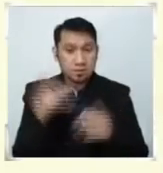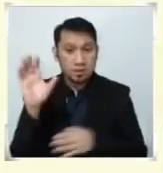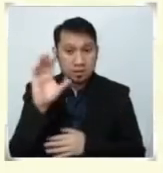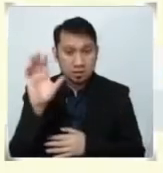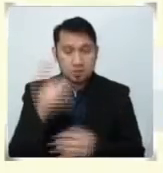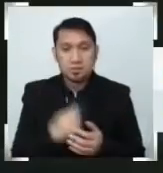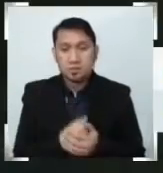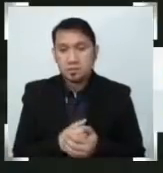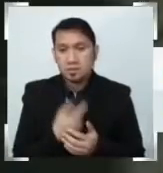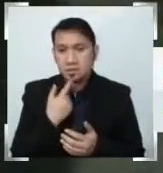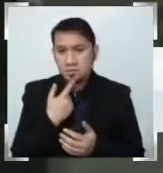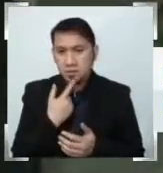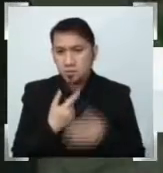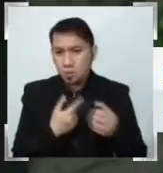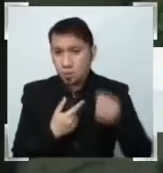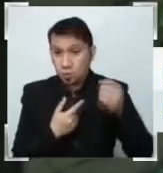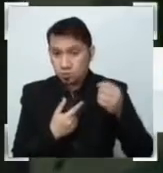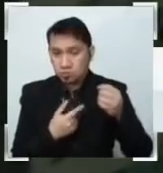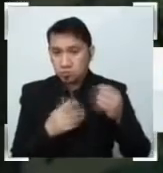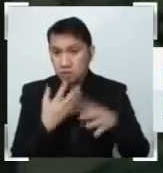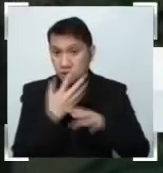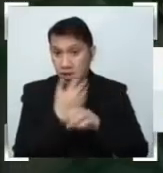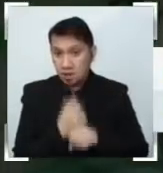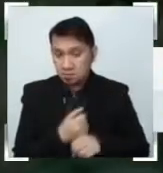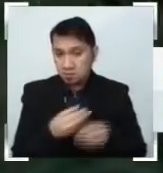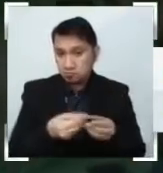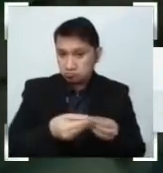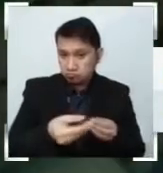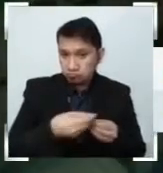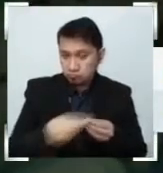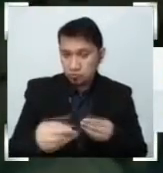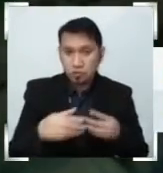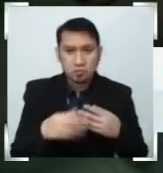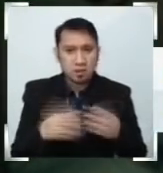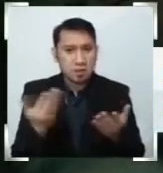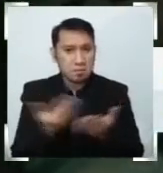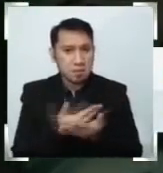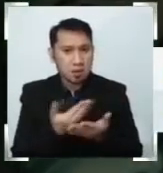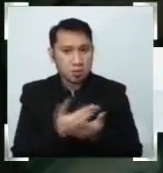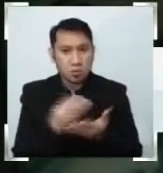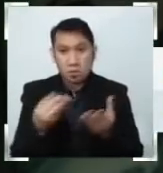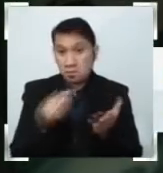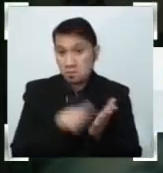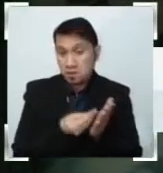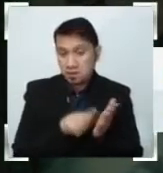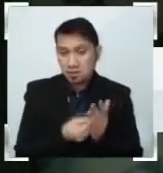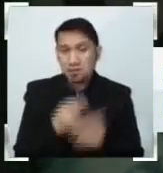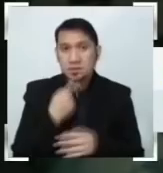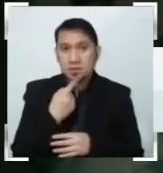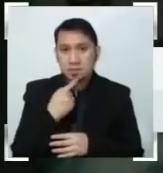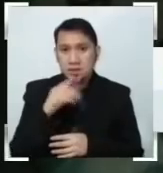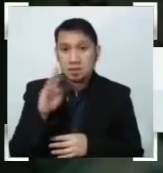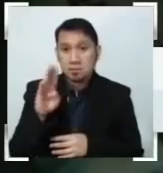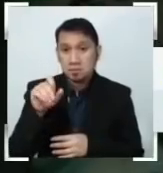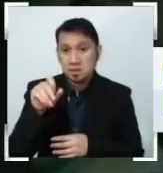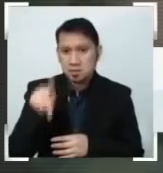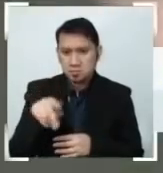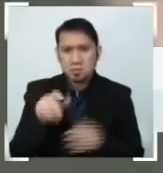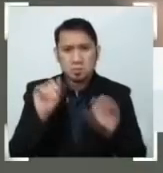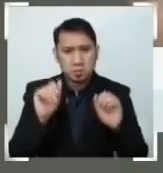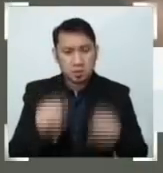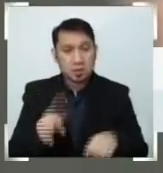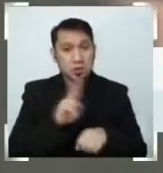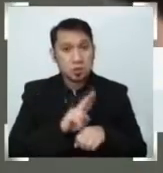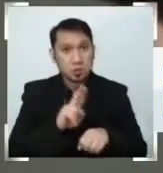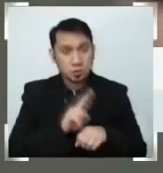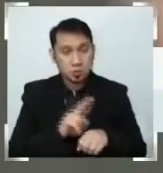sa nakasanayang pamimigay gamit ang nako malulutong na pera. Ay sa BSP, idaan na muna maaginaldo sa mga digital